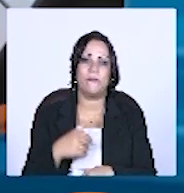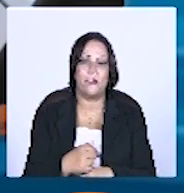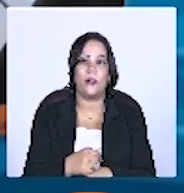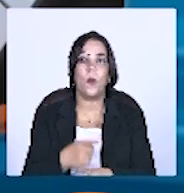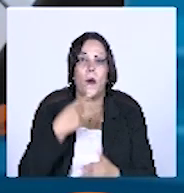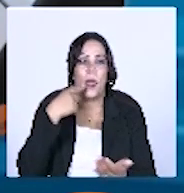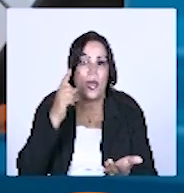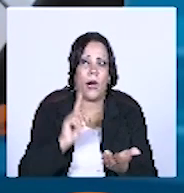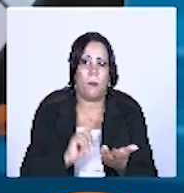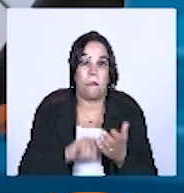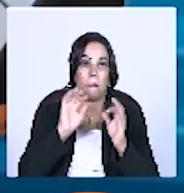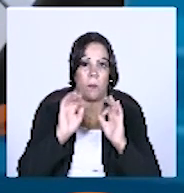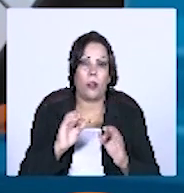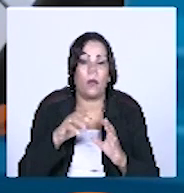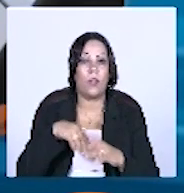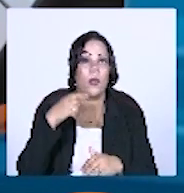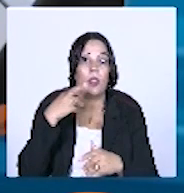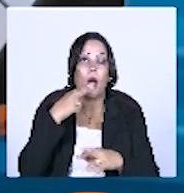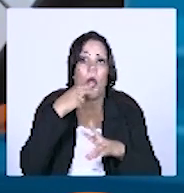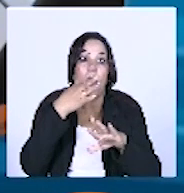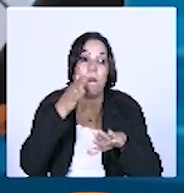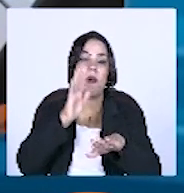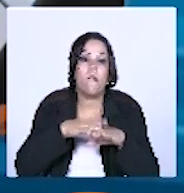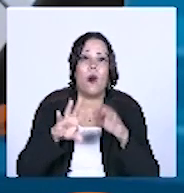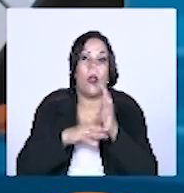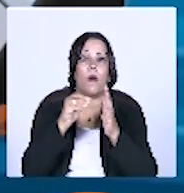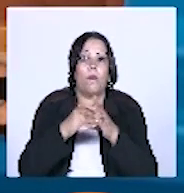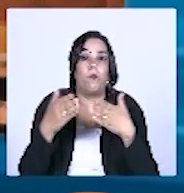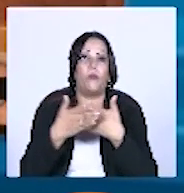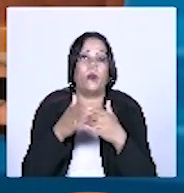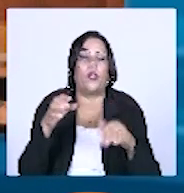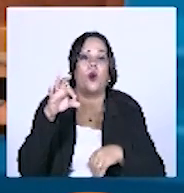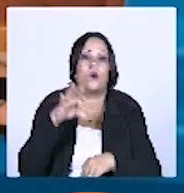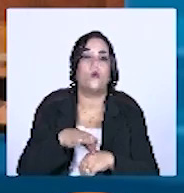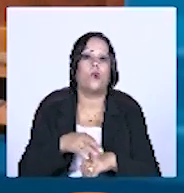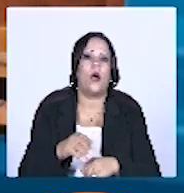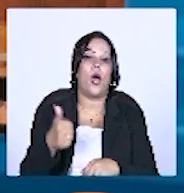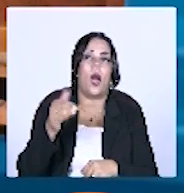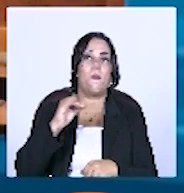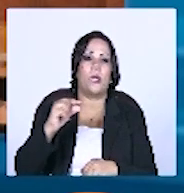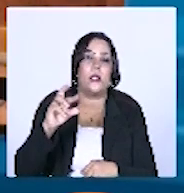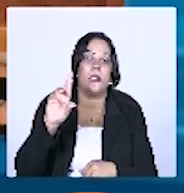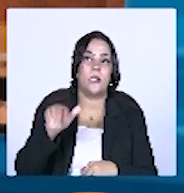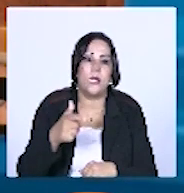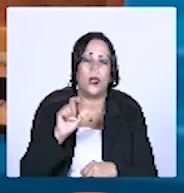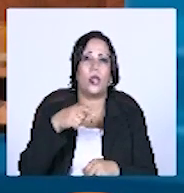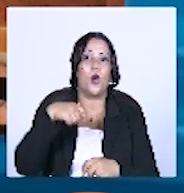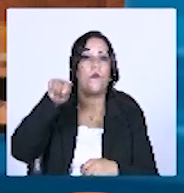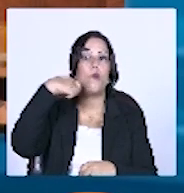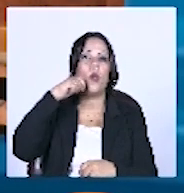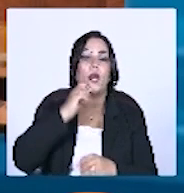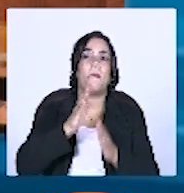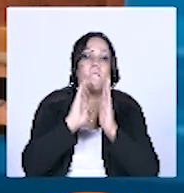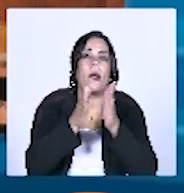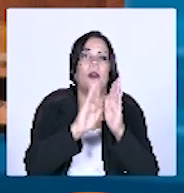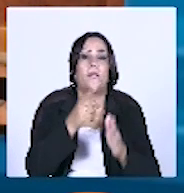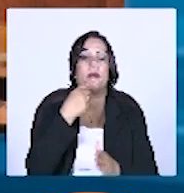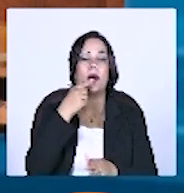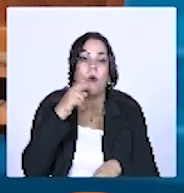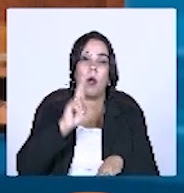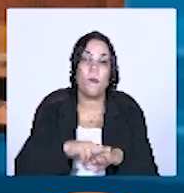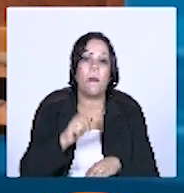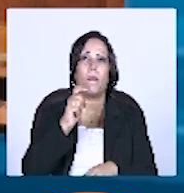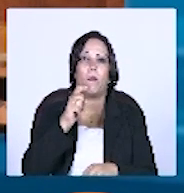وطبعا ذكر او تحدث في الافتتاح الاستاذ الدكتور احمد زايد مدير مكتبه الاسكندريه وتحدثت